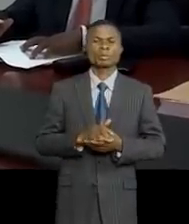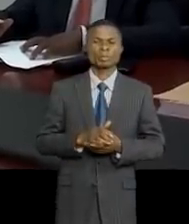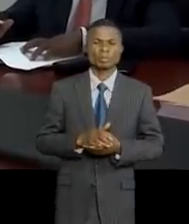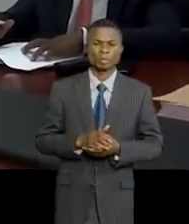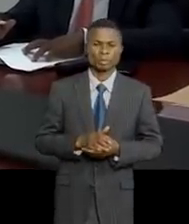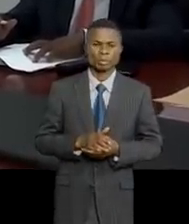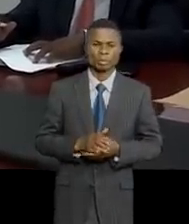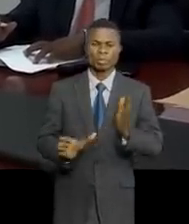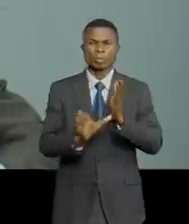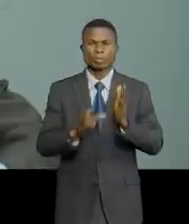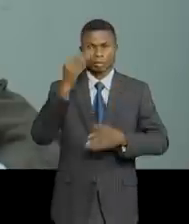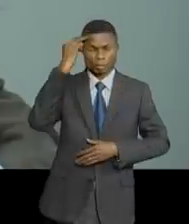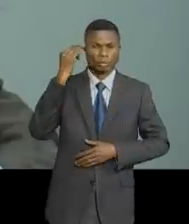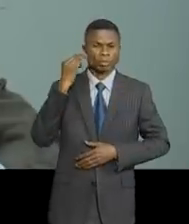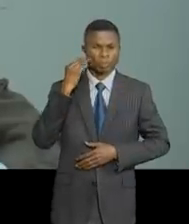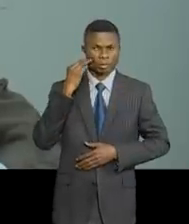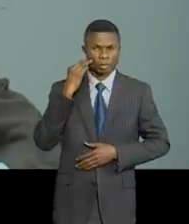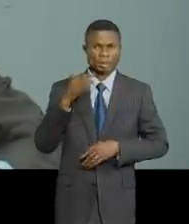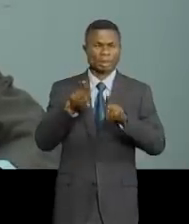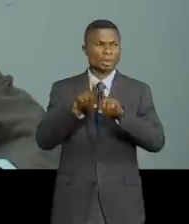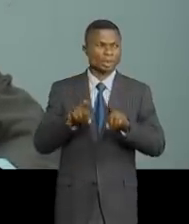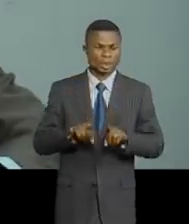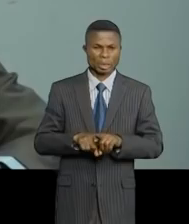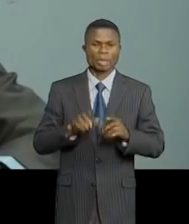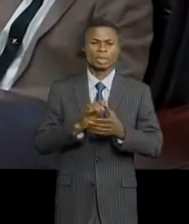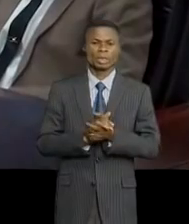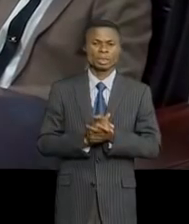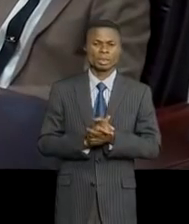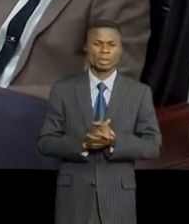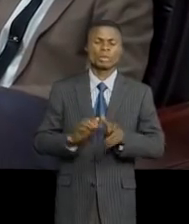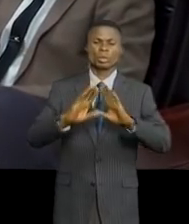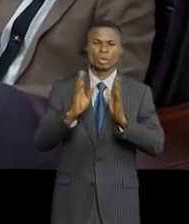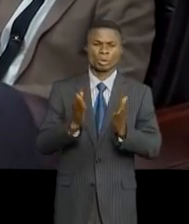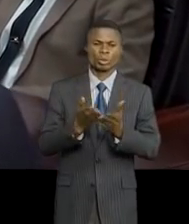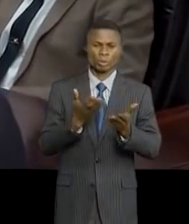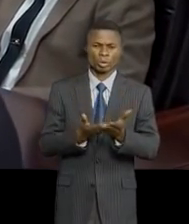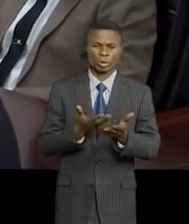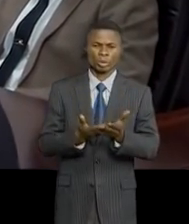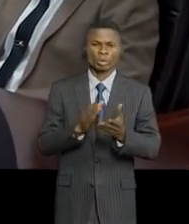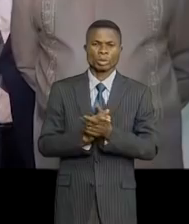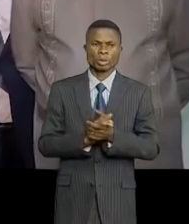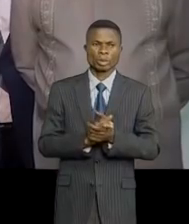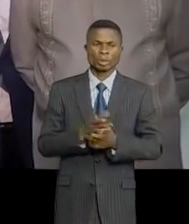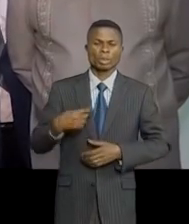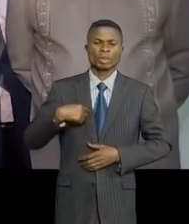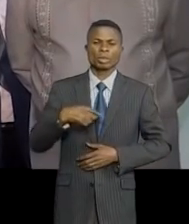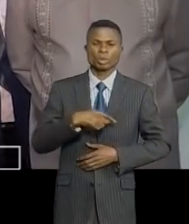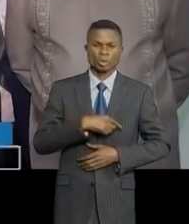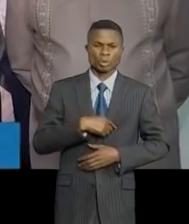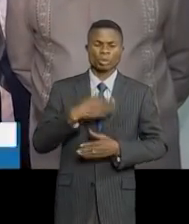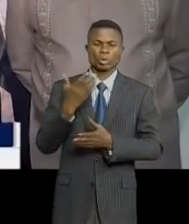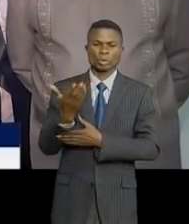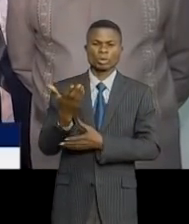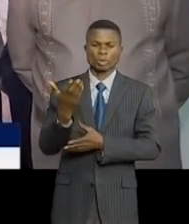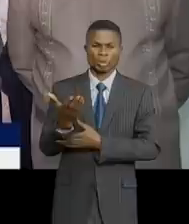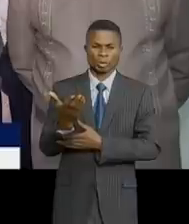le vice-premier ministre, ministre de l'Intérieur, à la suite de la rencontre que le caucus des députés et sénateurs